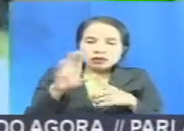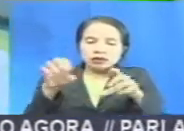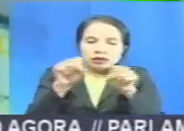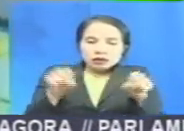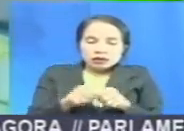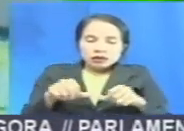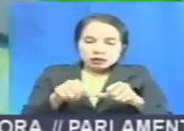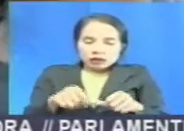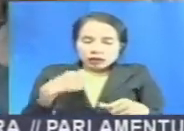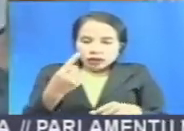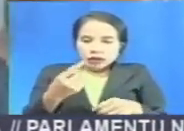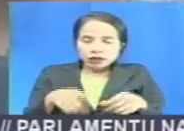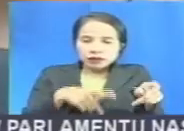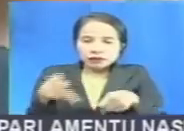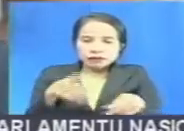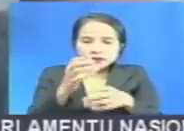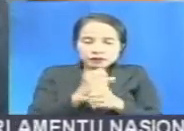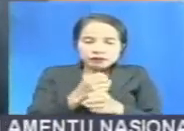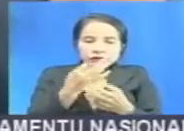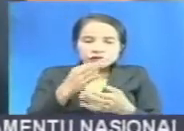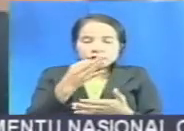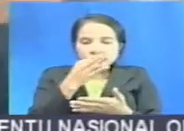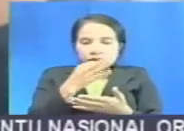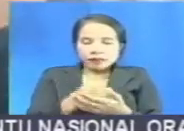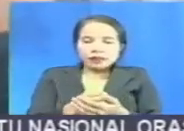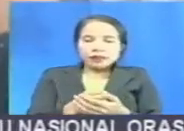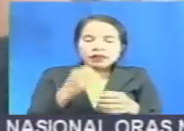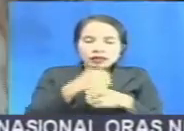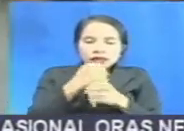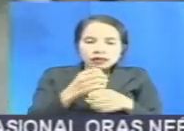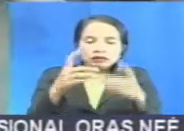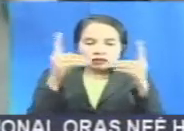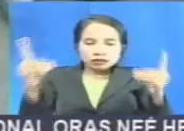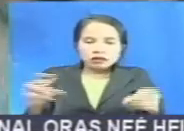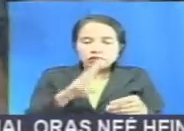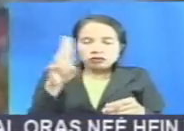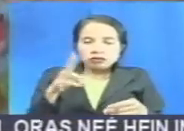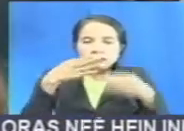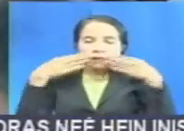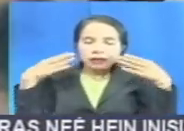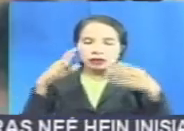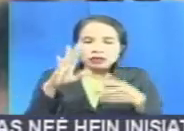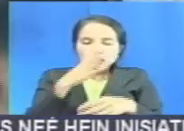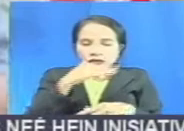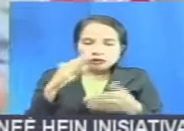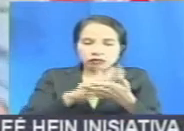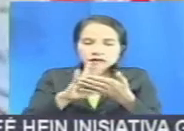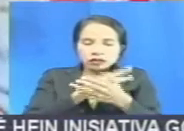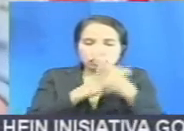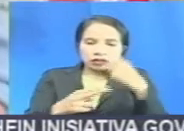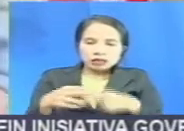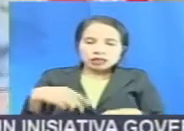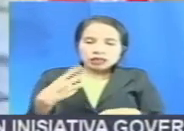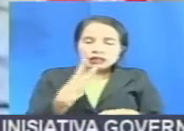cidadão sirene be simu sa sang necessidade básica. Tem que cumprir distância social. Usa máscara no face limang. Di los ita laut di